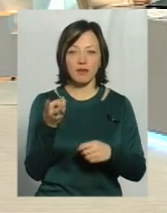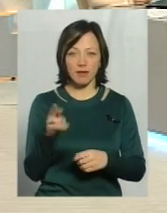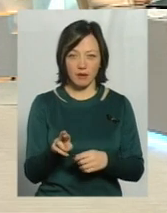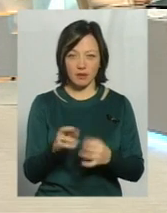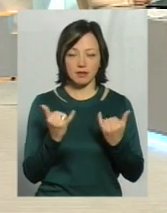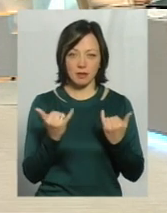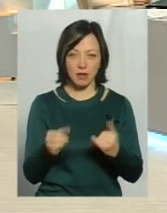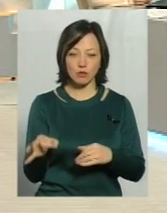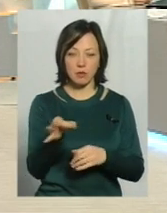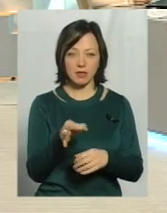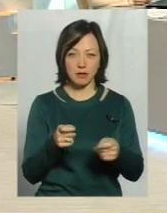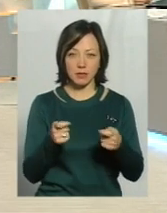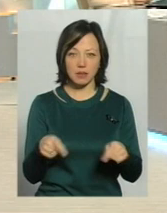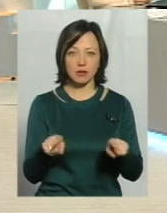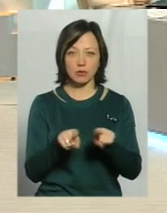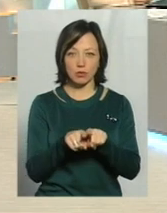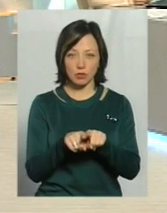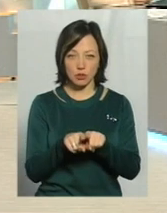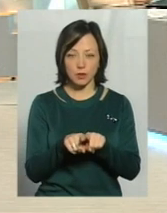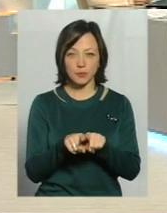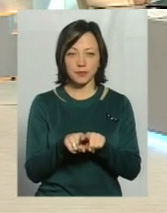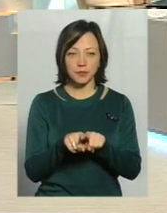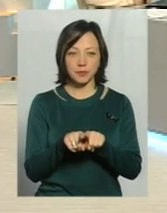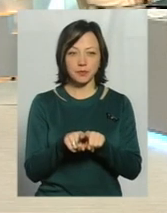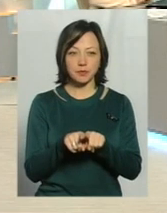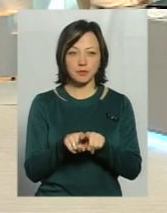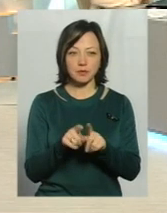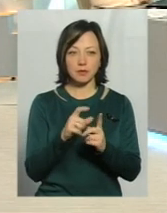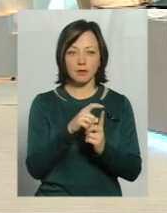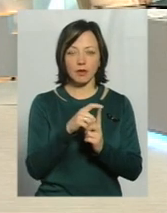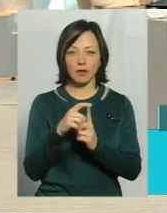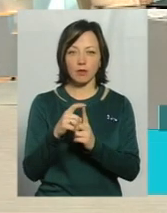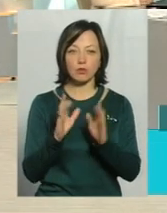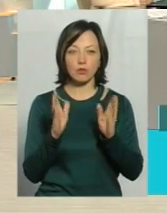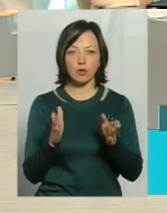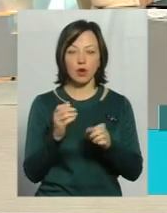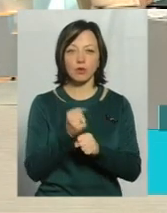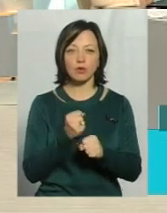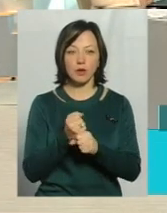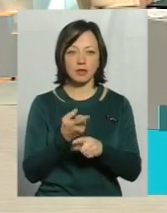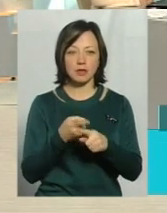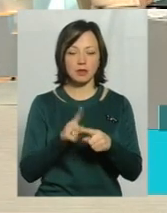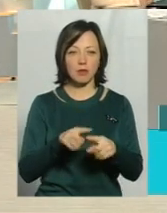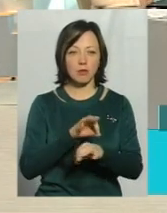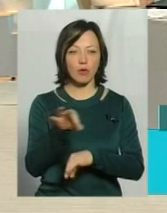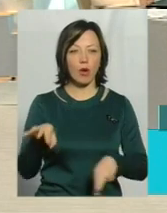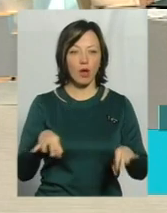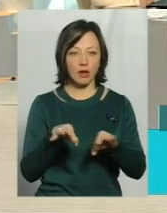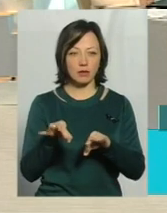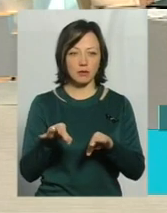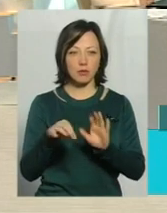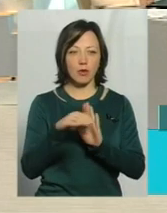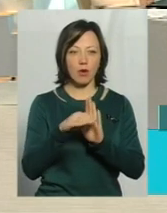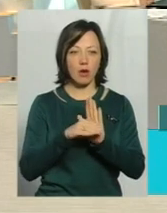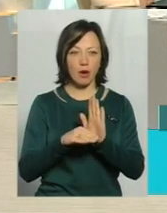То зараз обласна адміністрація теж, значить, слово буде розробляти цю проект цю